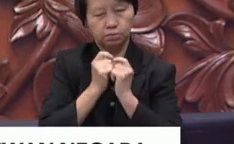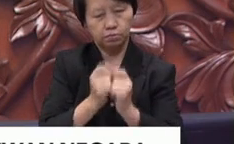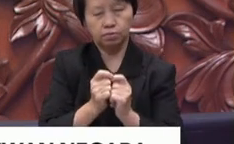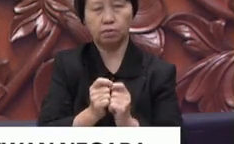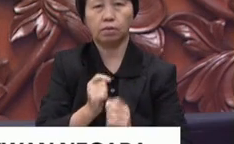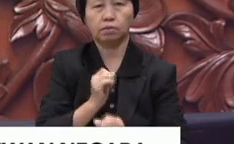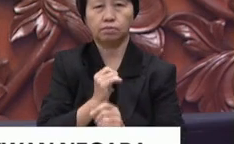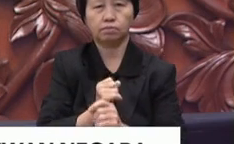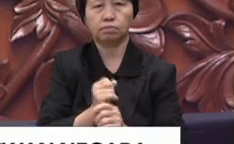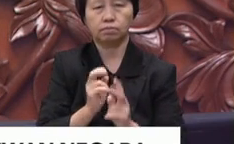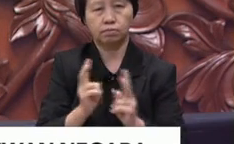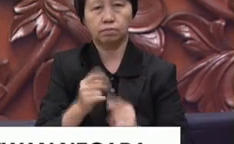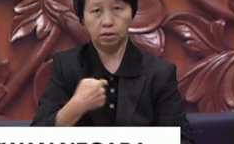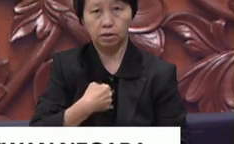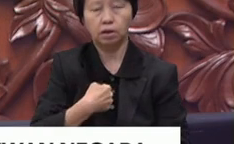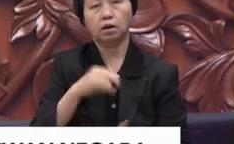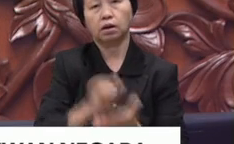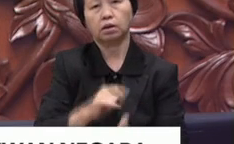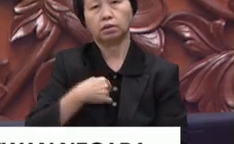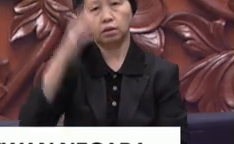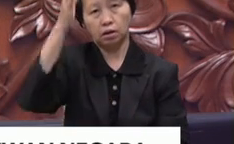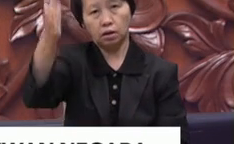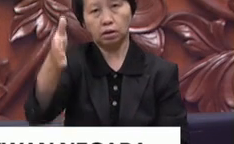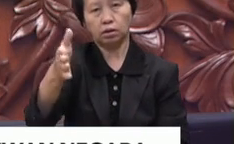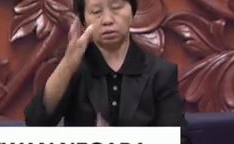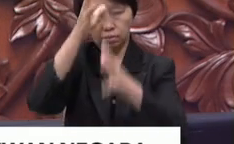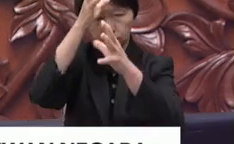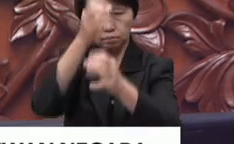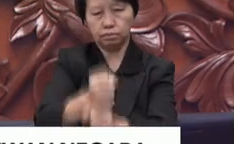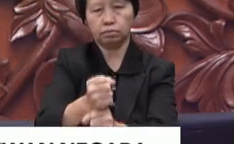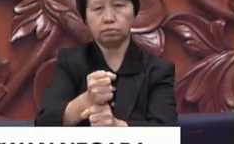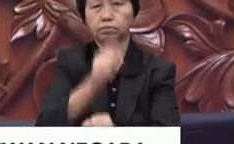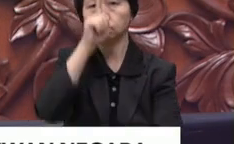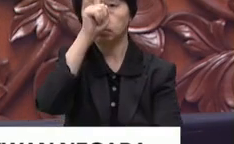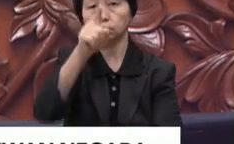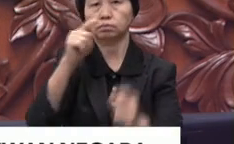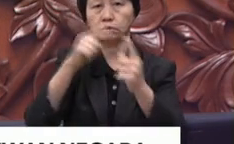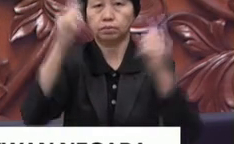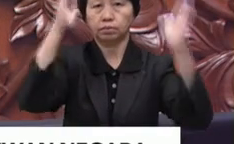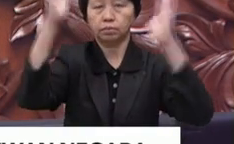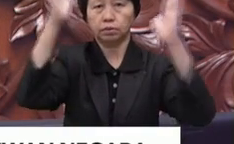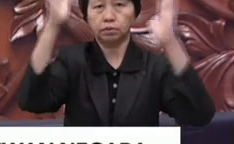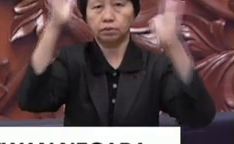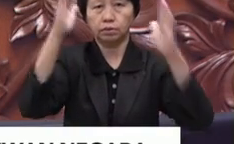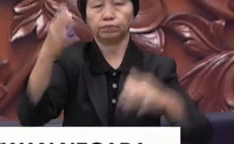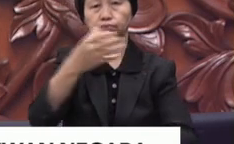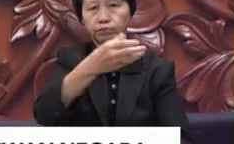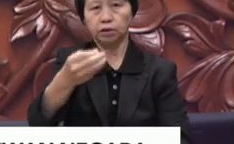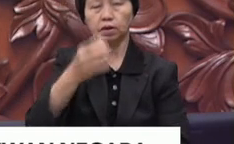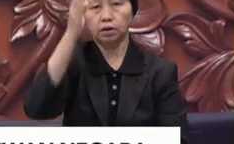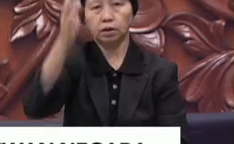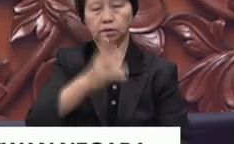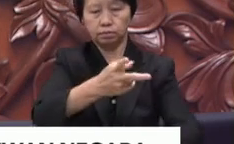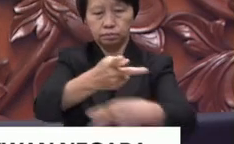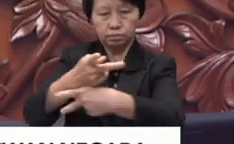saya bahwa saya akan menumpahkan tangan setia yang sebenarnya kepada Malaysia dan akan